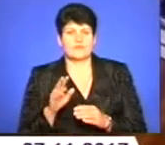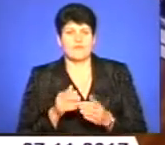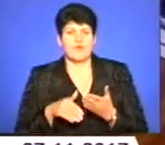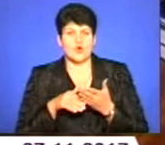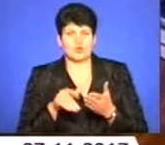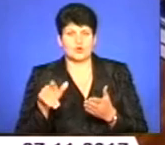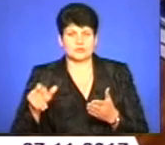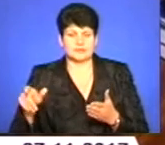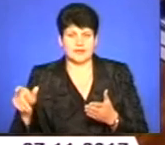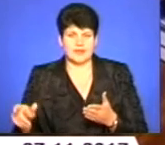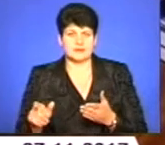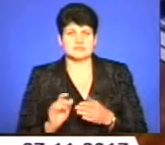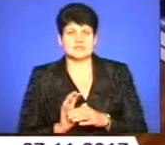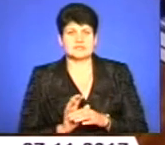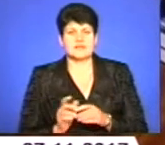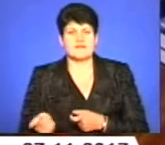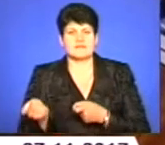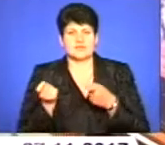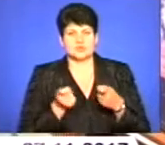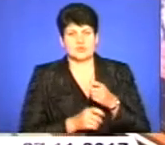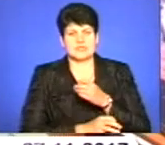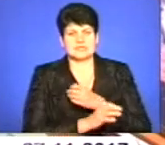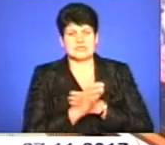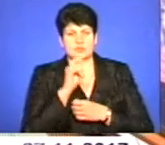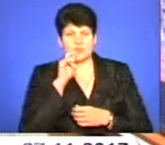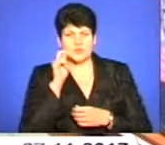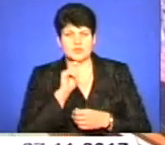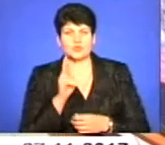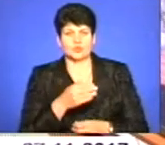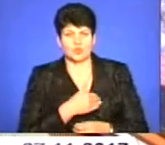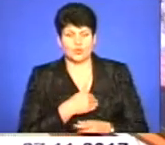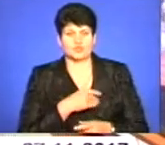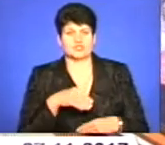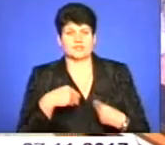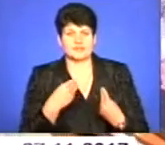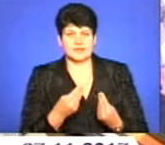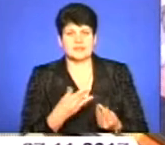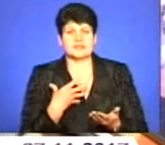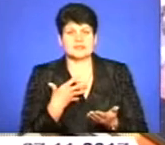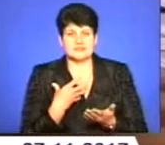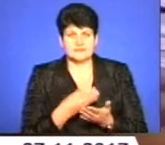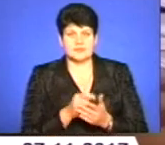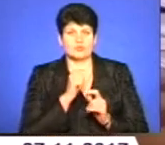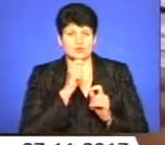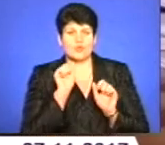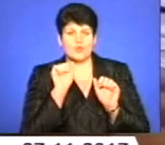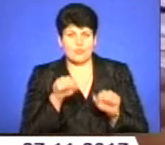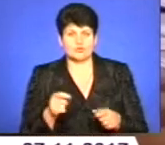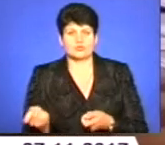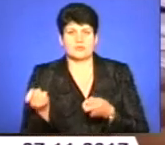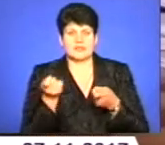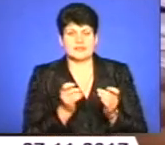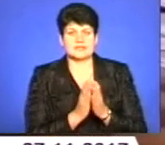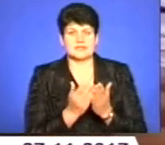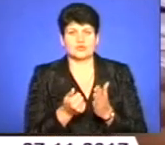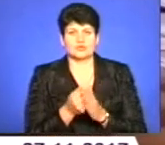складу допомоги бійцям АТО завезуть на схід України. Охочі подарувати дітям Донбасу і свій різдвяний подарунок можуть приносити книги